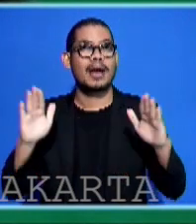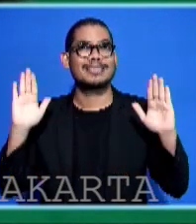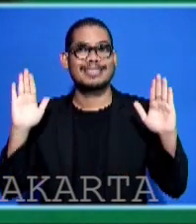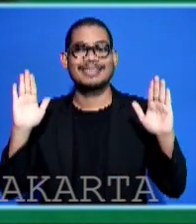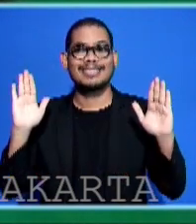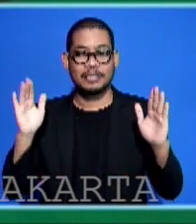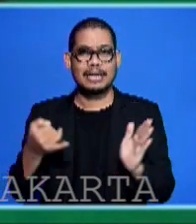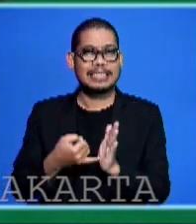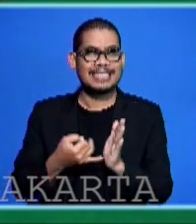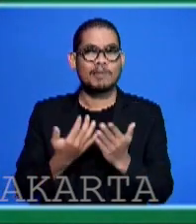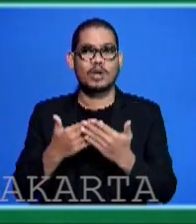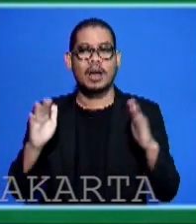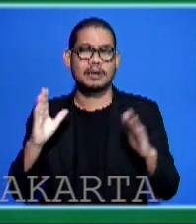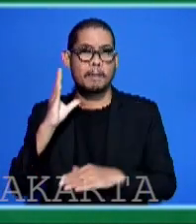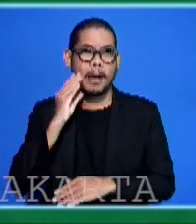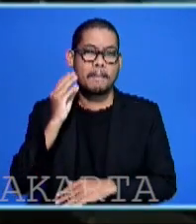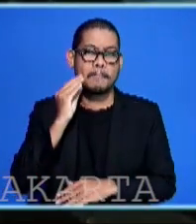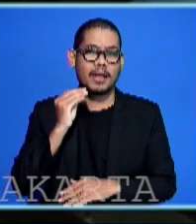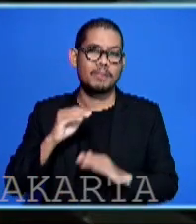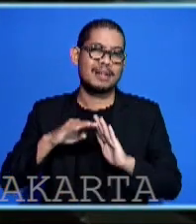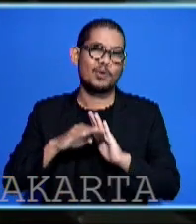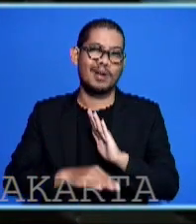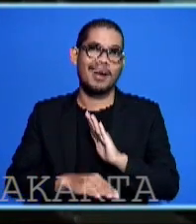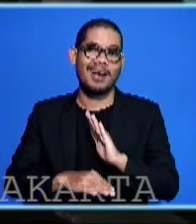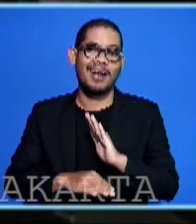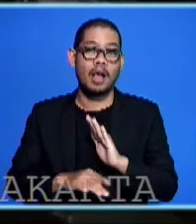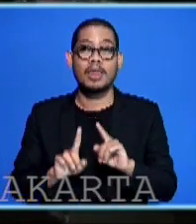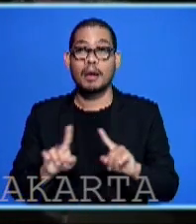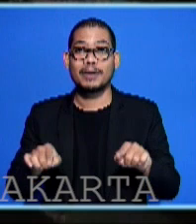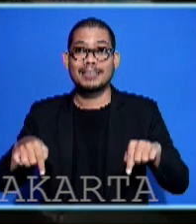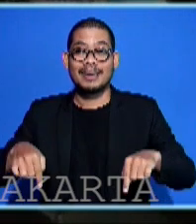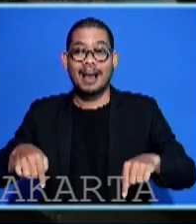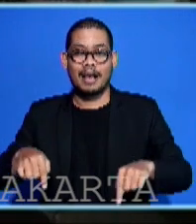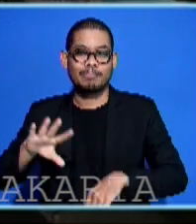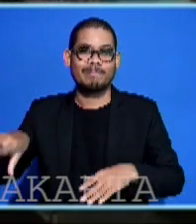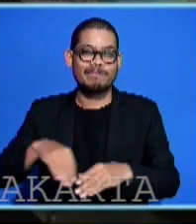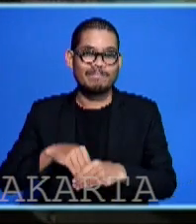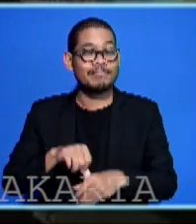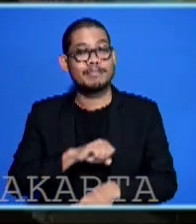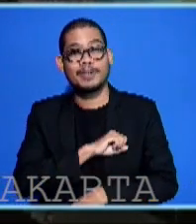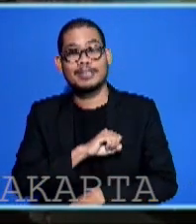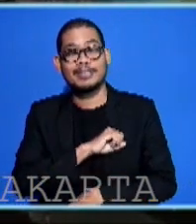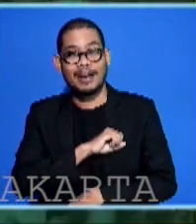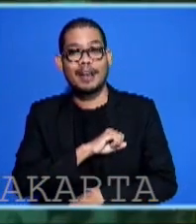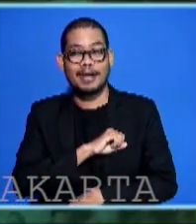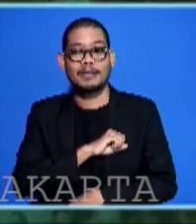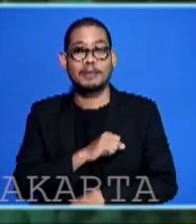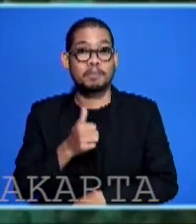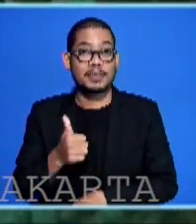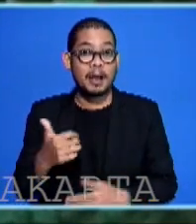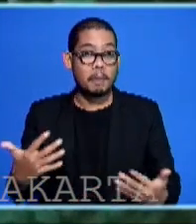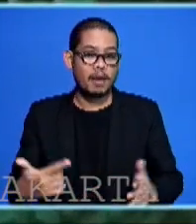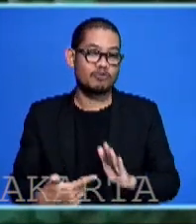demokrasi telah mengalami degradasi Oleh sebab itu sebagai elemen bangsa pihaknya harus mengambil sikap menghadirkan kembali